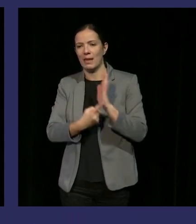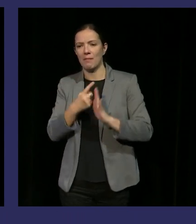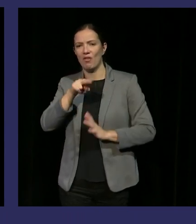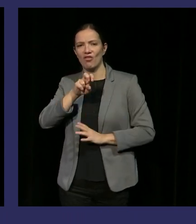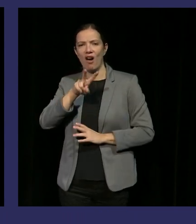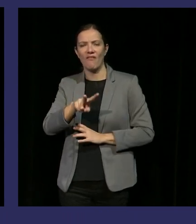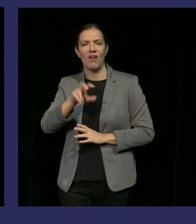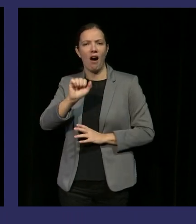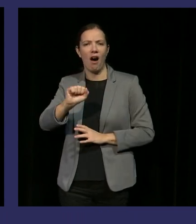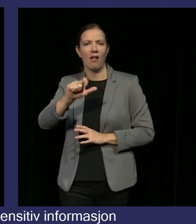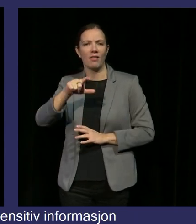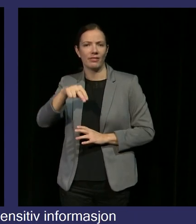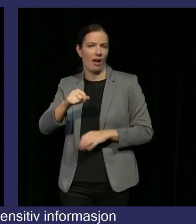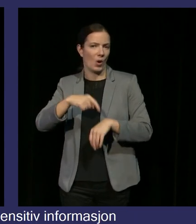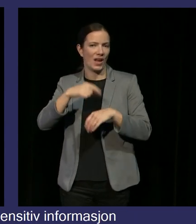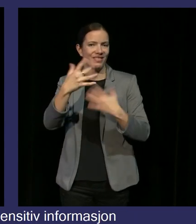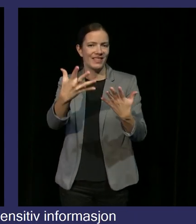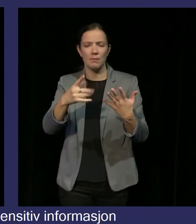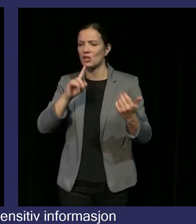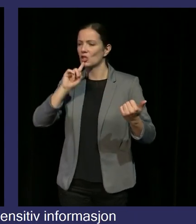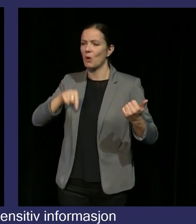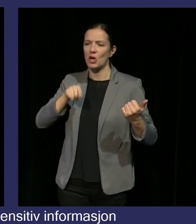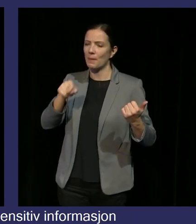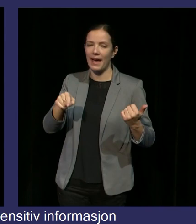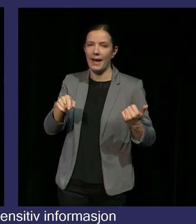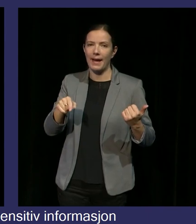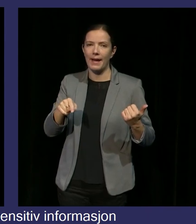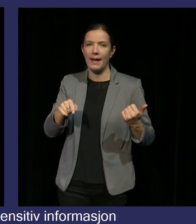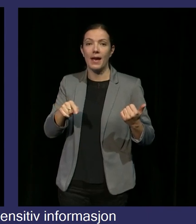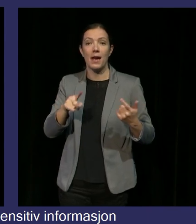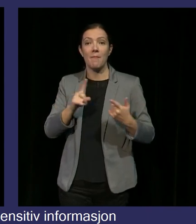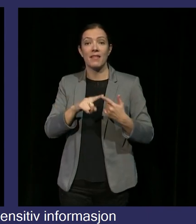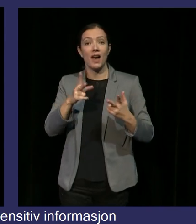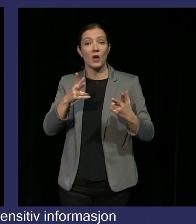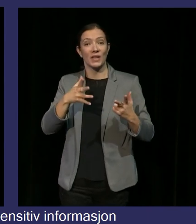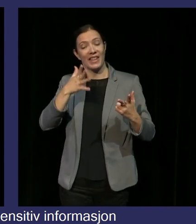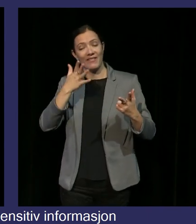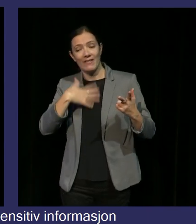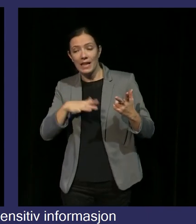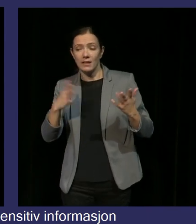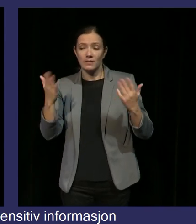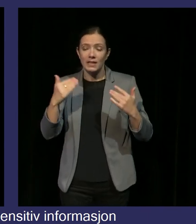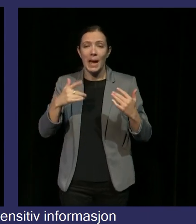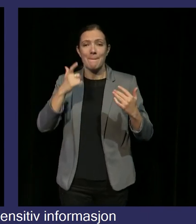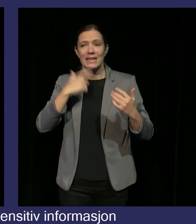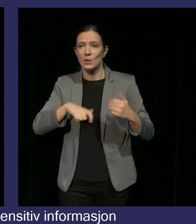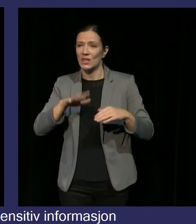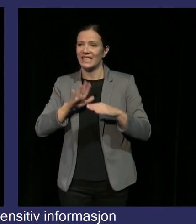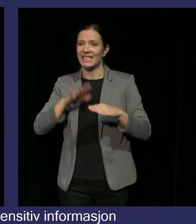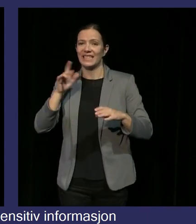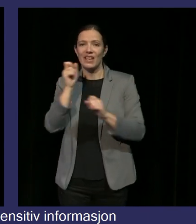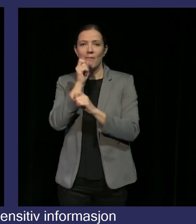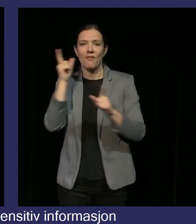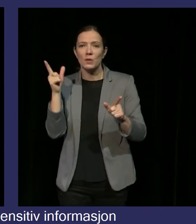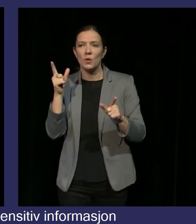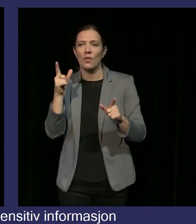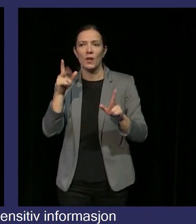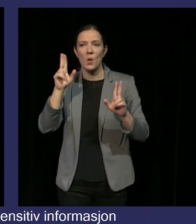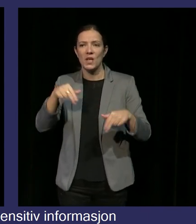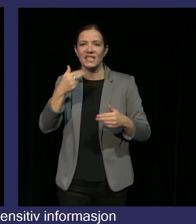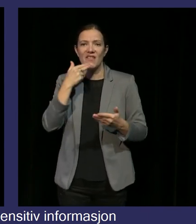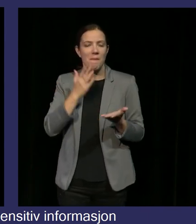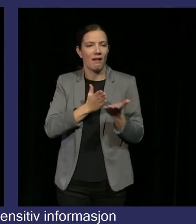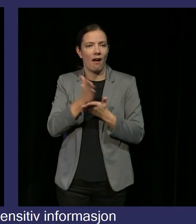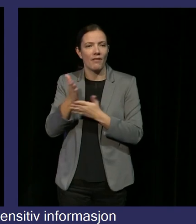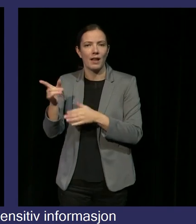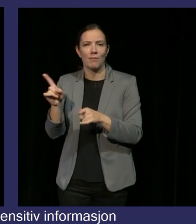det vi spør om. Ikke sant? Det villigheten til å komme med personlig og sensitiv informasjon i enhver kanal,